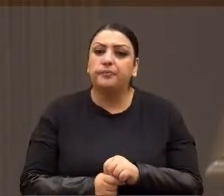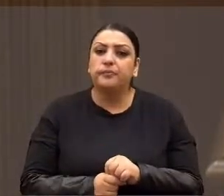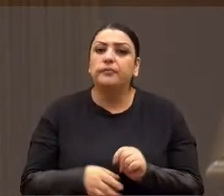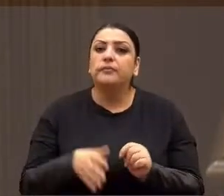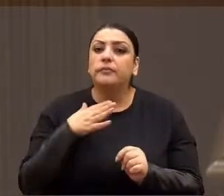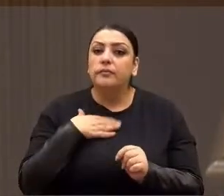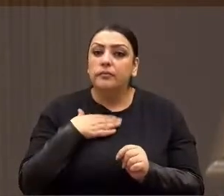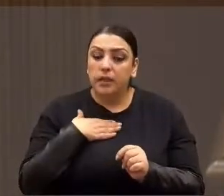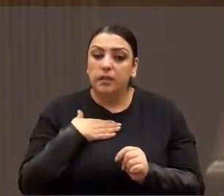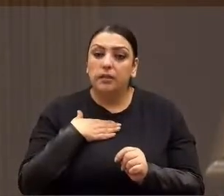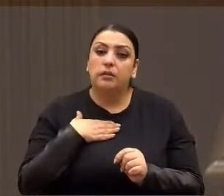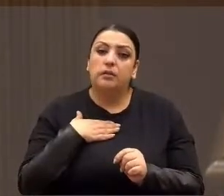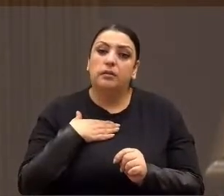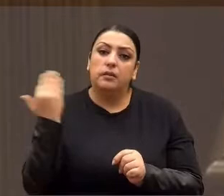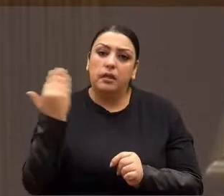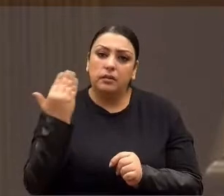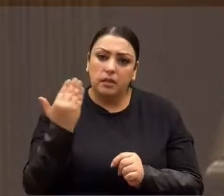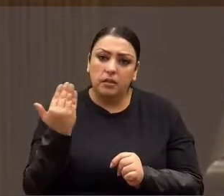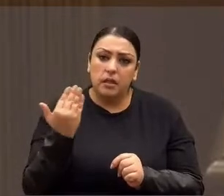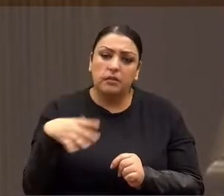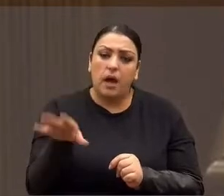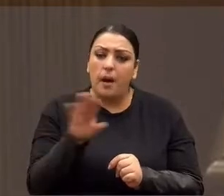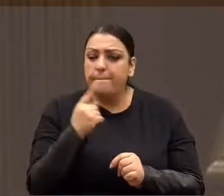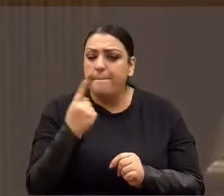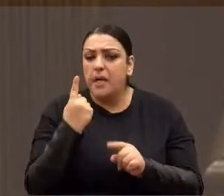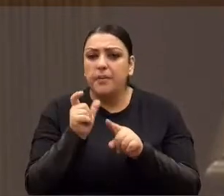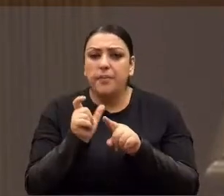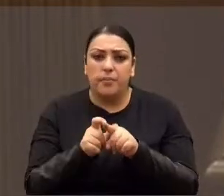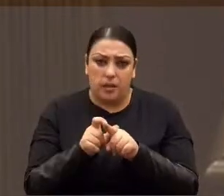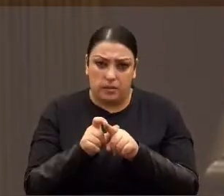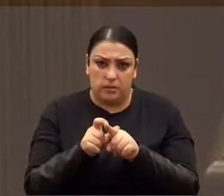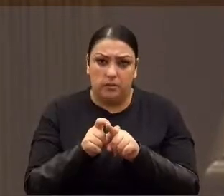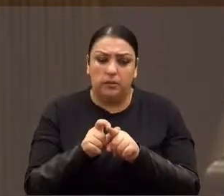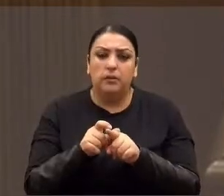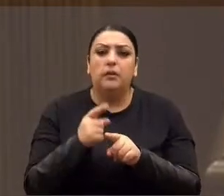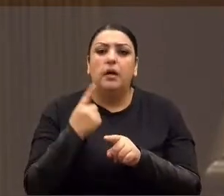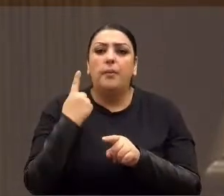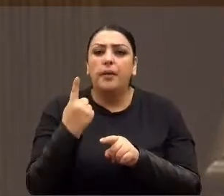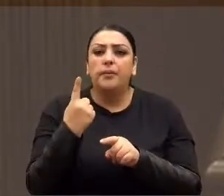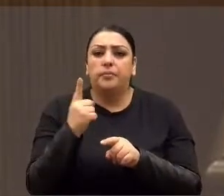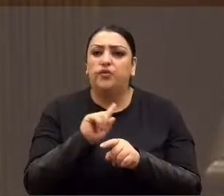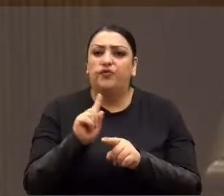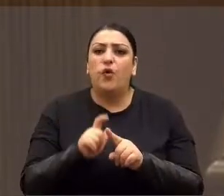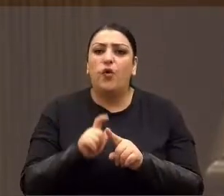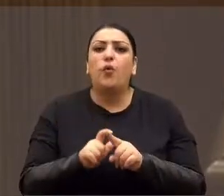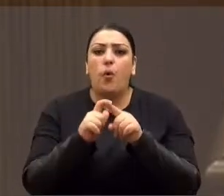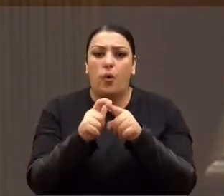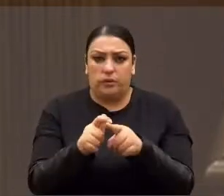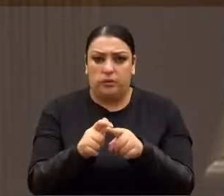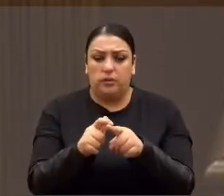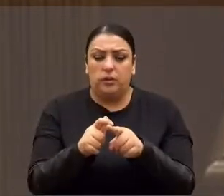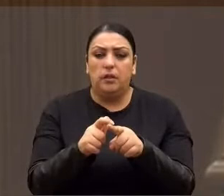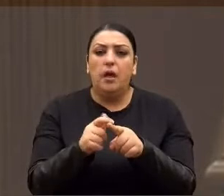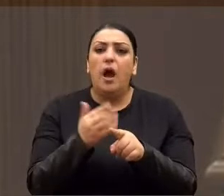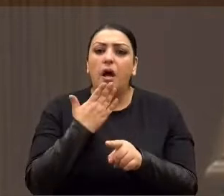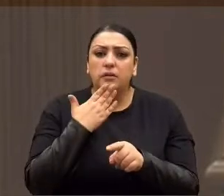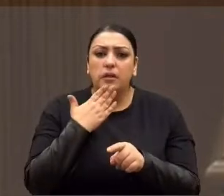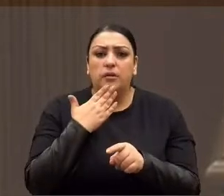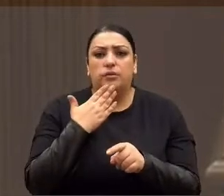Մեր արտասանած ամեն բառը, ամեն խոսքը, հատկապես ազգային